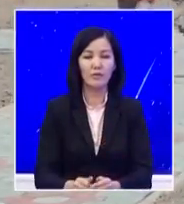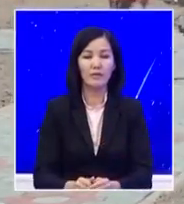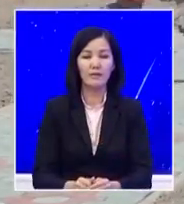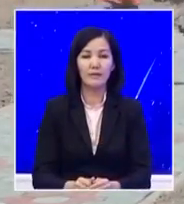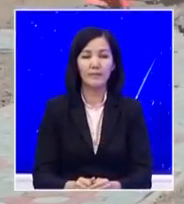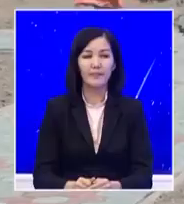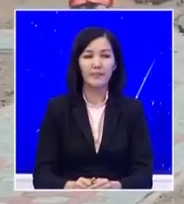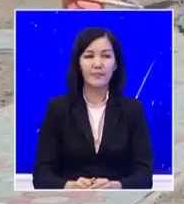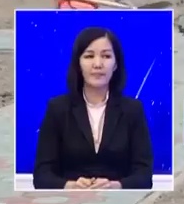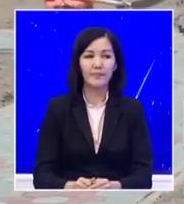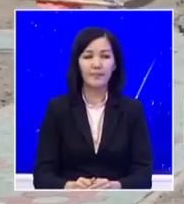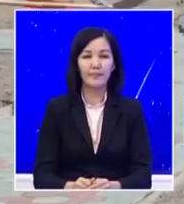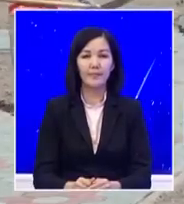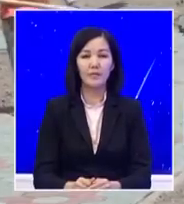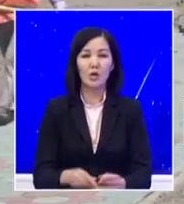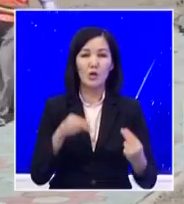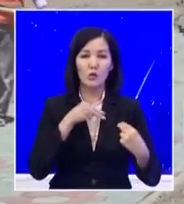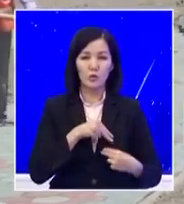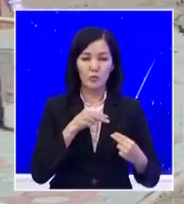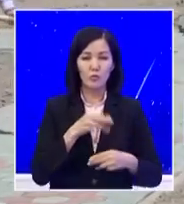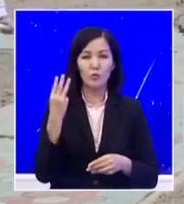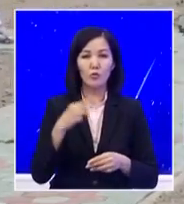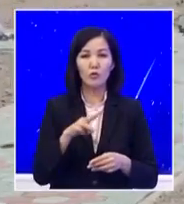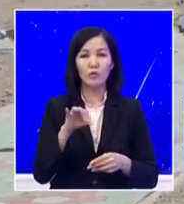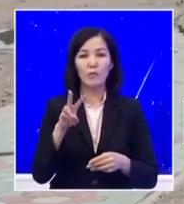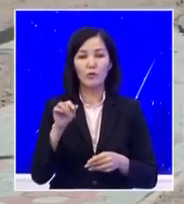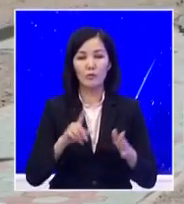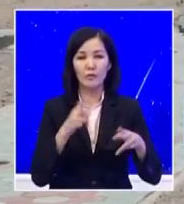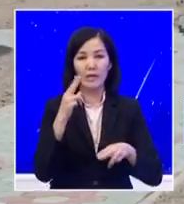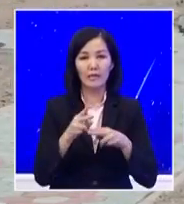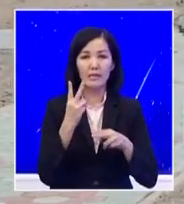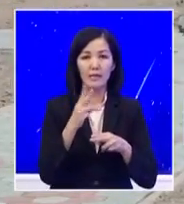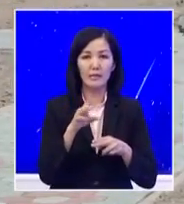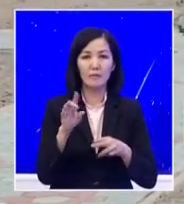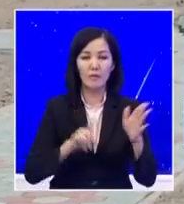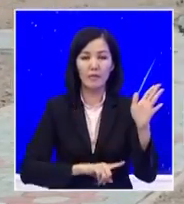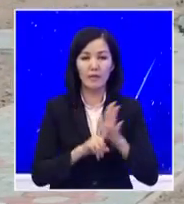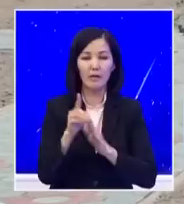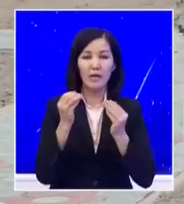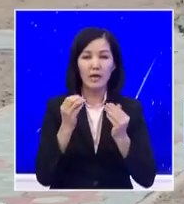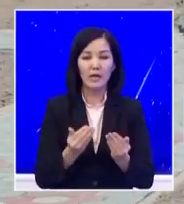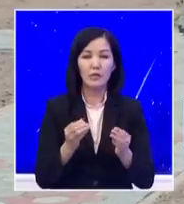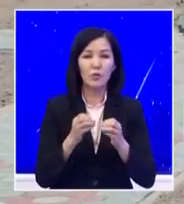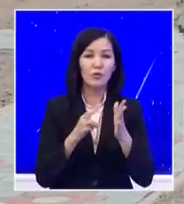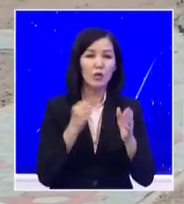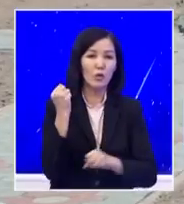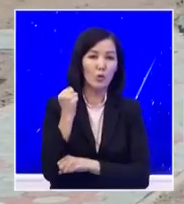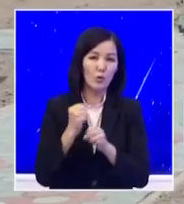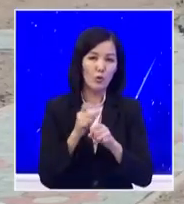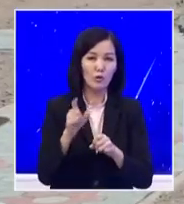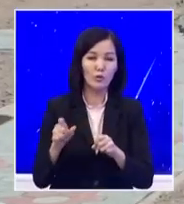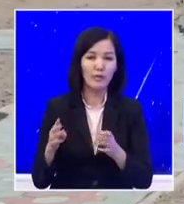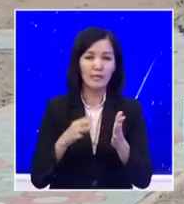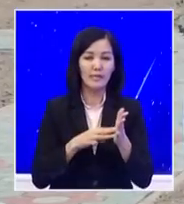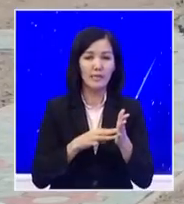закончится 30 июня. Жұмыс 30-шы маусымда аяқталады. 2-ші мамырда басталған еді. Қазір мұнда 17 адам жұмыс істейді. Оның 8-і